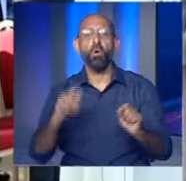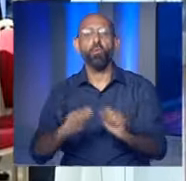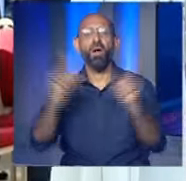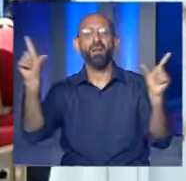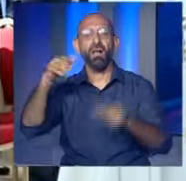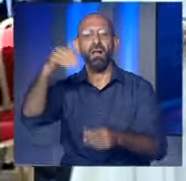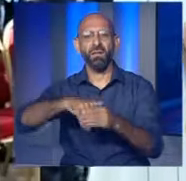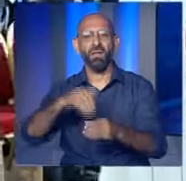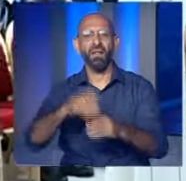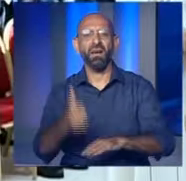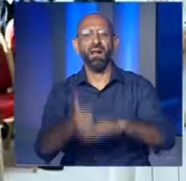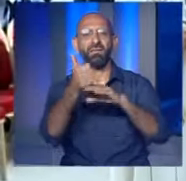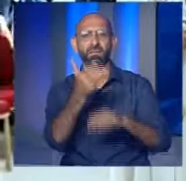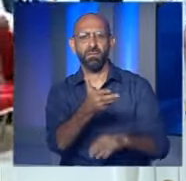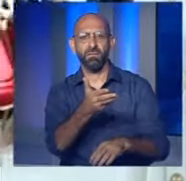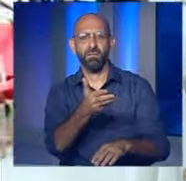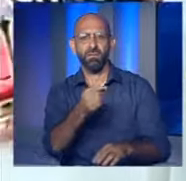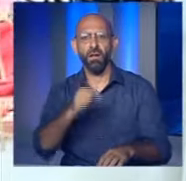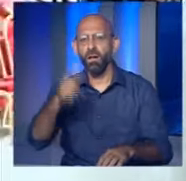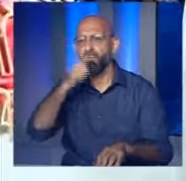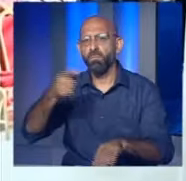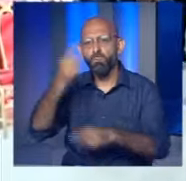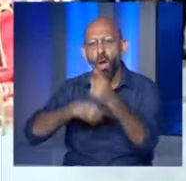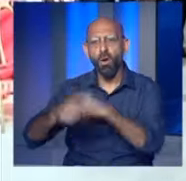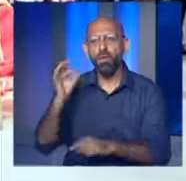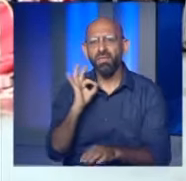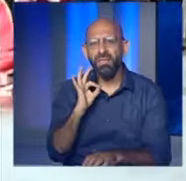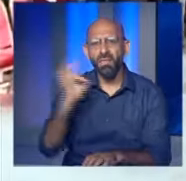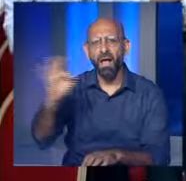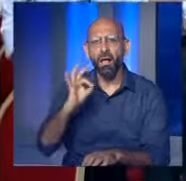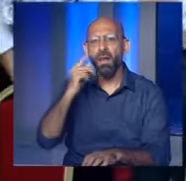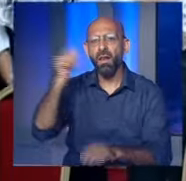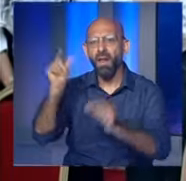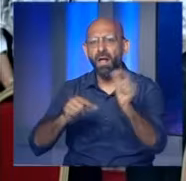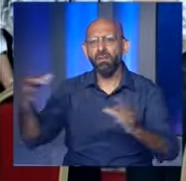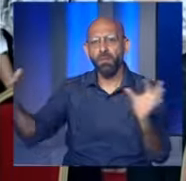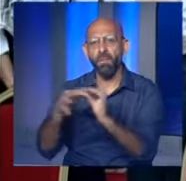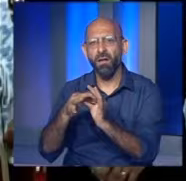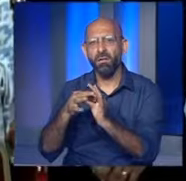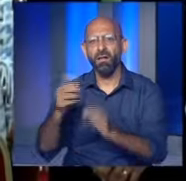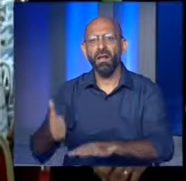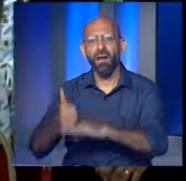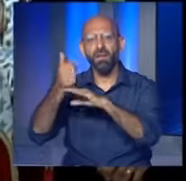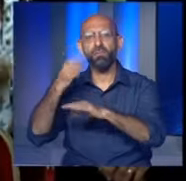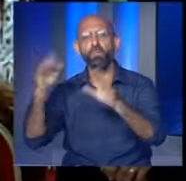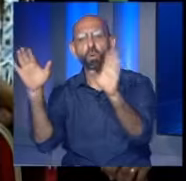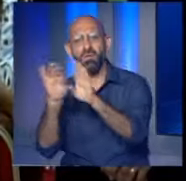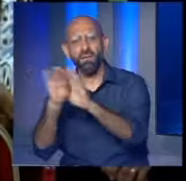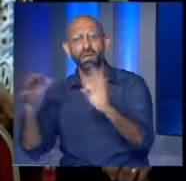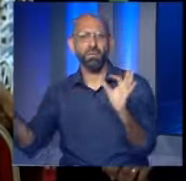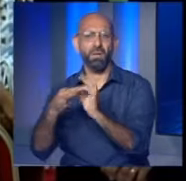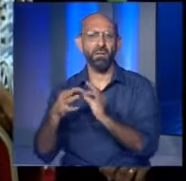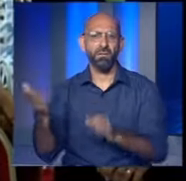الشعب وينتخبون رئيسا وفقا للدستور الواضح والصريح فمن شانه ان يعيد ثقه المواطنين بشخص الرئيس